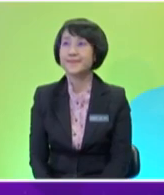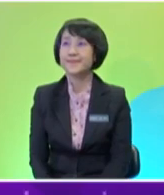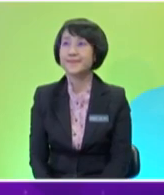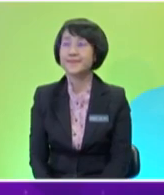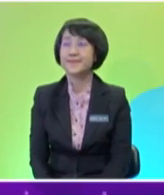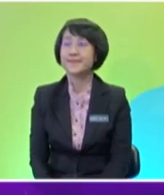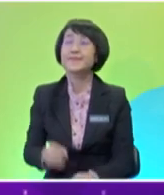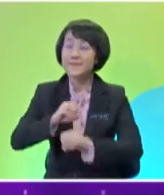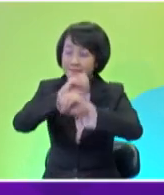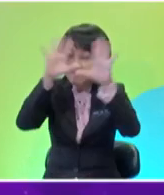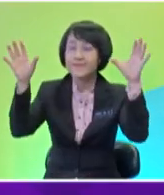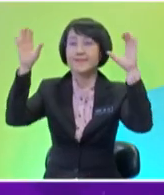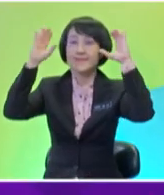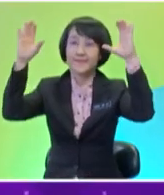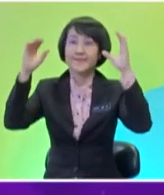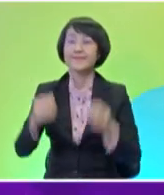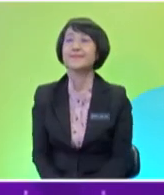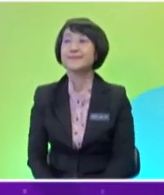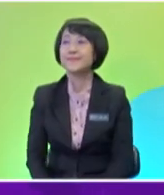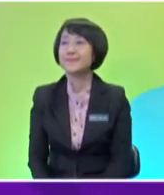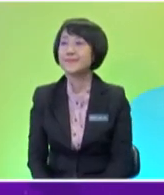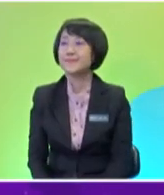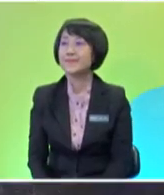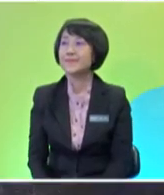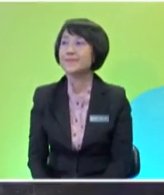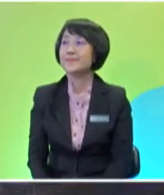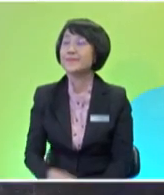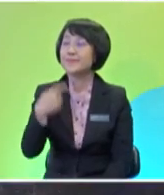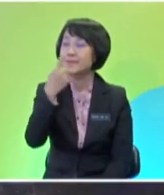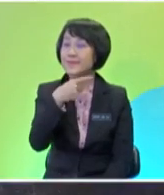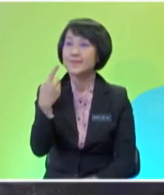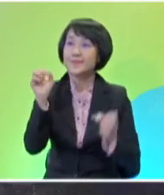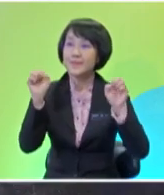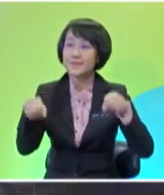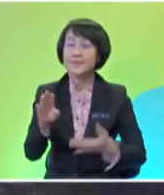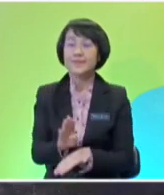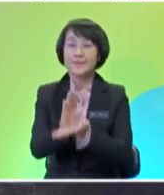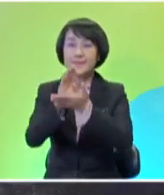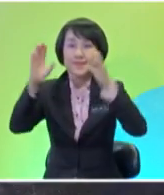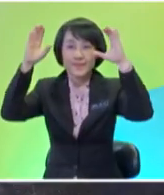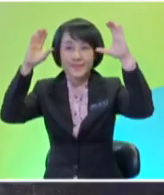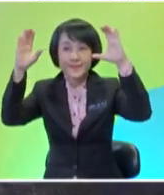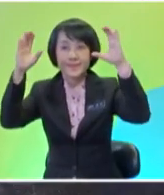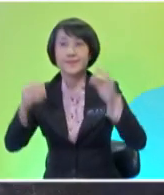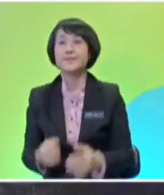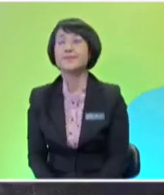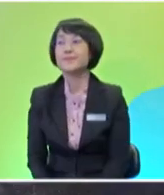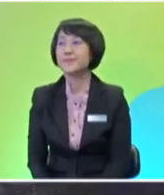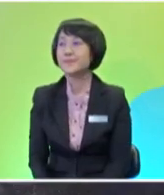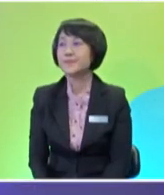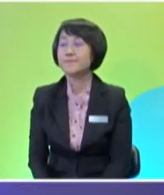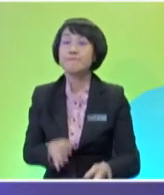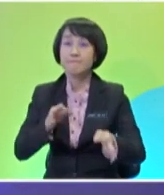jelas siapa boleh Terima kasih siapa Boleh bantu cekgu